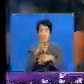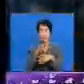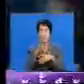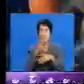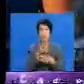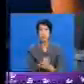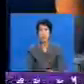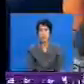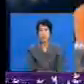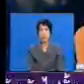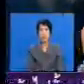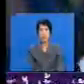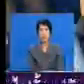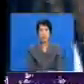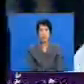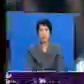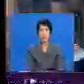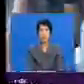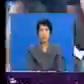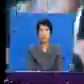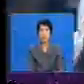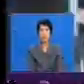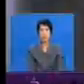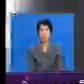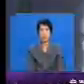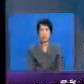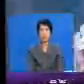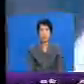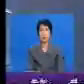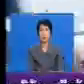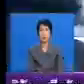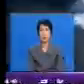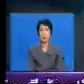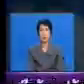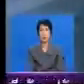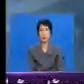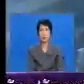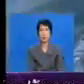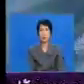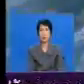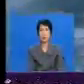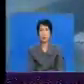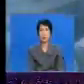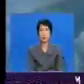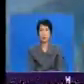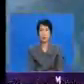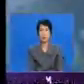ยังหาเวลาไม่ได้เลยครับเดี๋ยวให้ไปดูครับเขาคุยกันตลอดอยู่แล้วครับก็เป็นเลขาผมเนี่ย